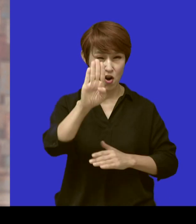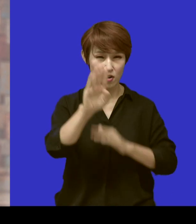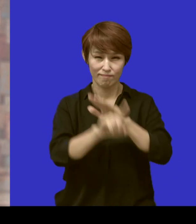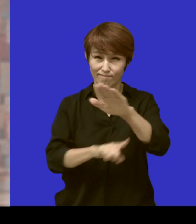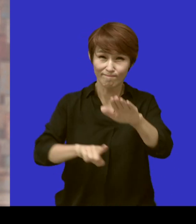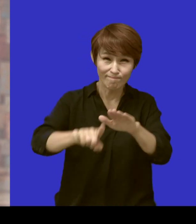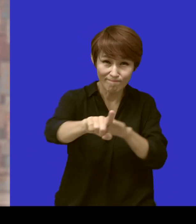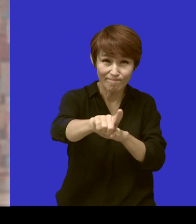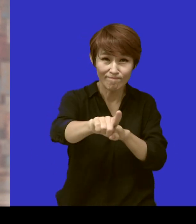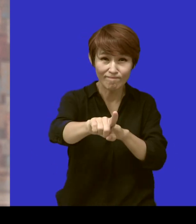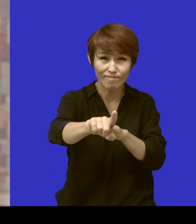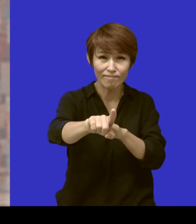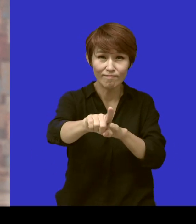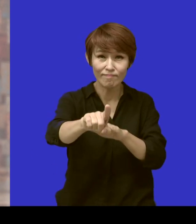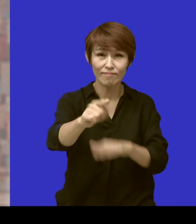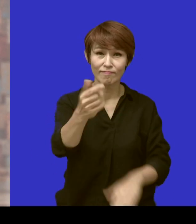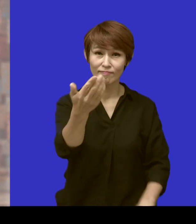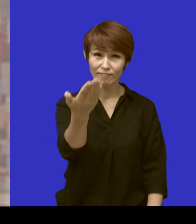태경 씨를